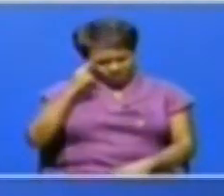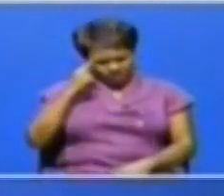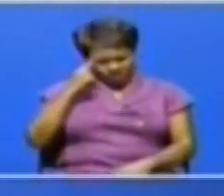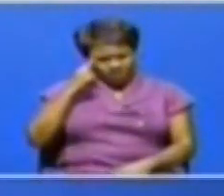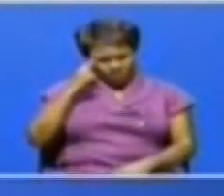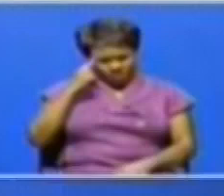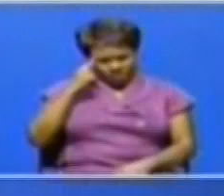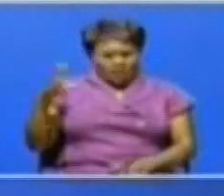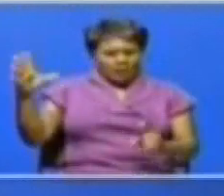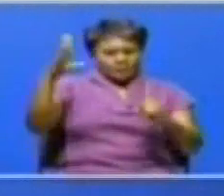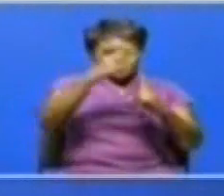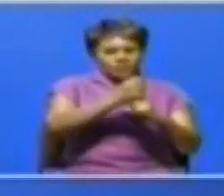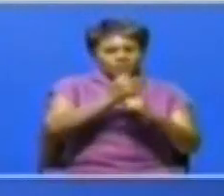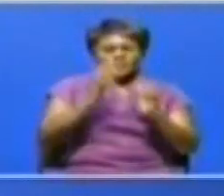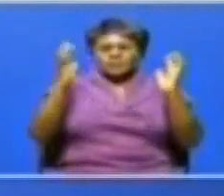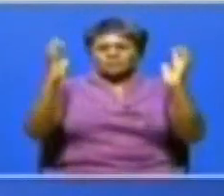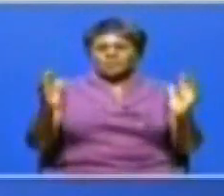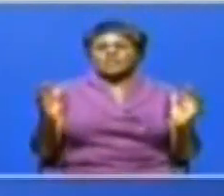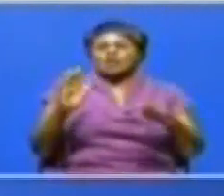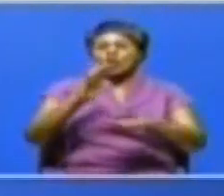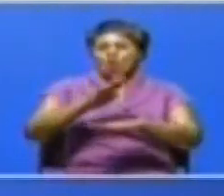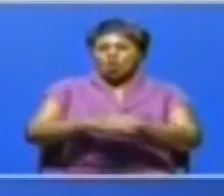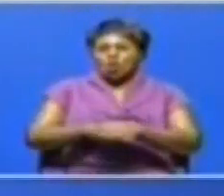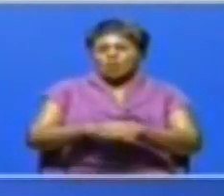tumechukua hatua kubwa kuendelea upande wa